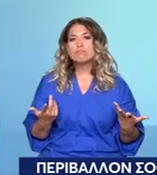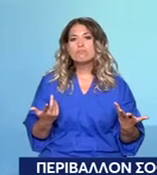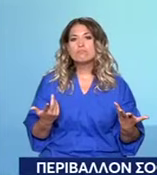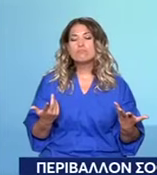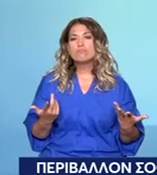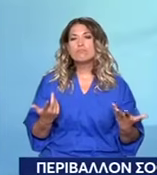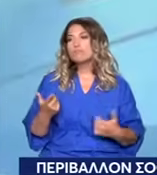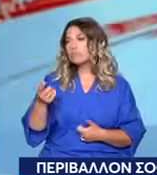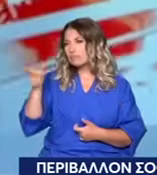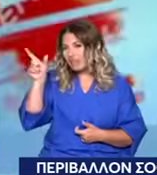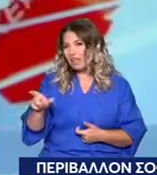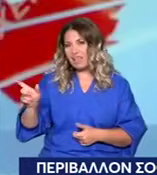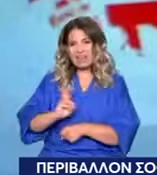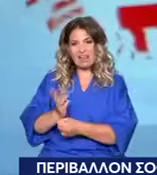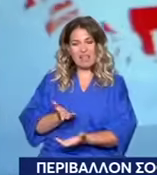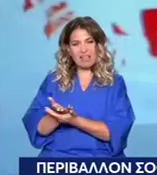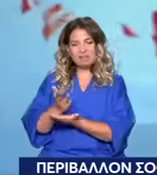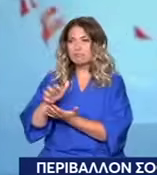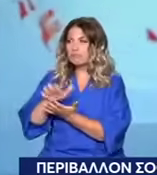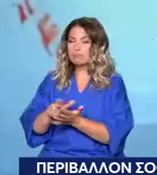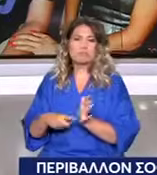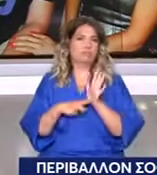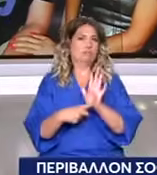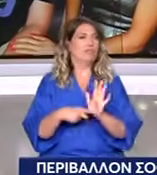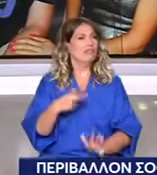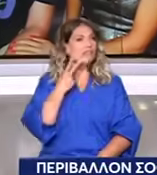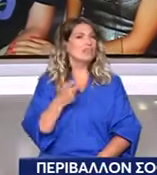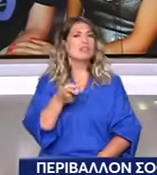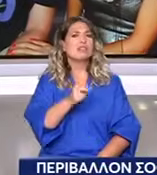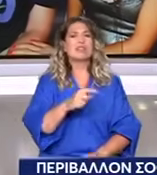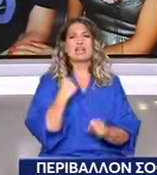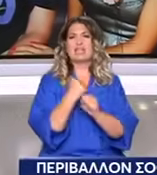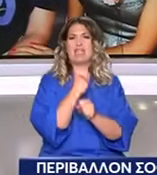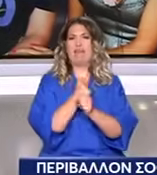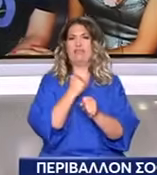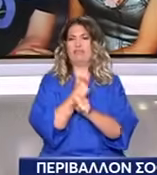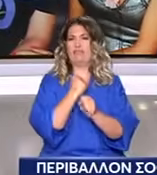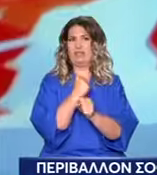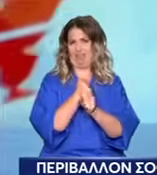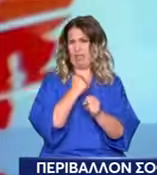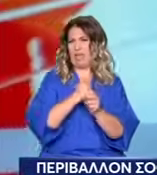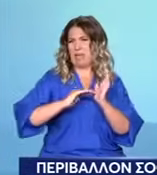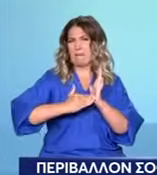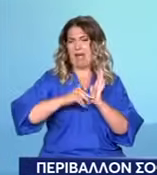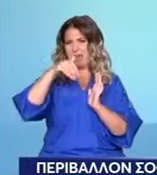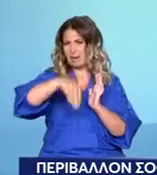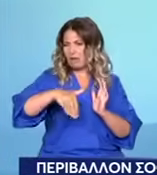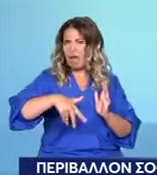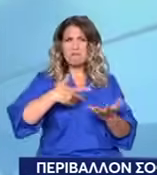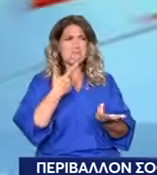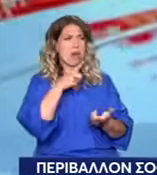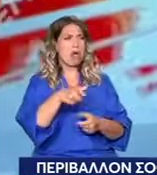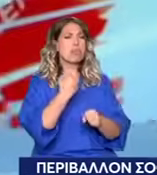το δείχνει. Φαίνεται ότι και μέσα στο γραφείο υπάρχει μια διάσταση. Το λέω γιατί από ένα συγκεκριμένο